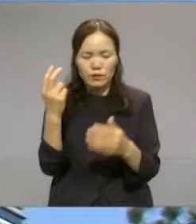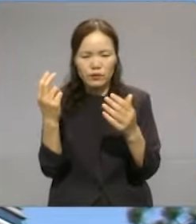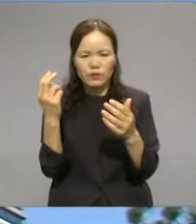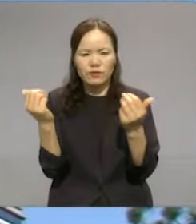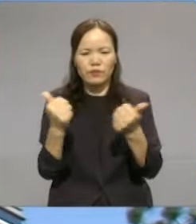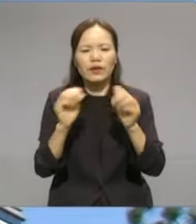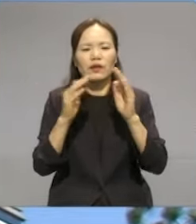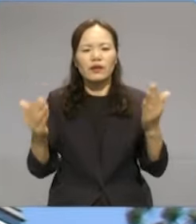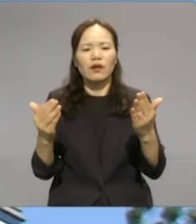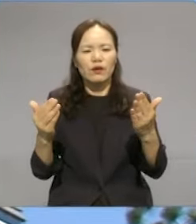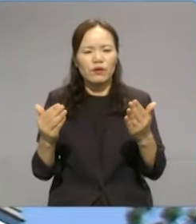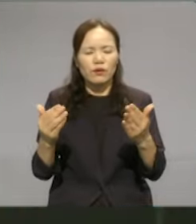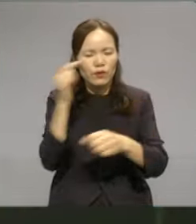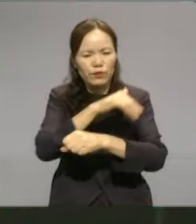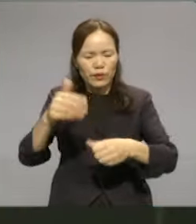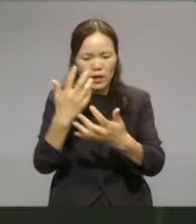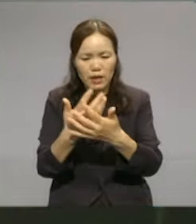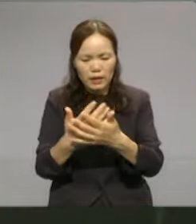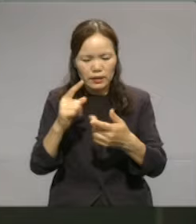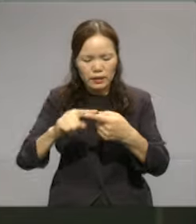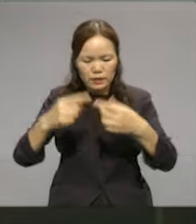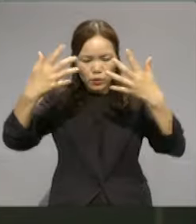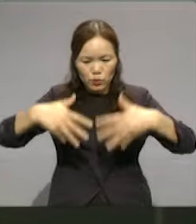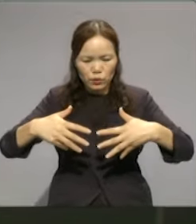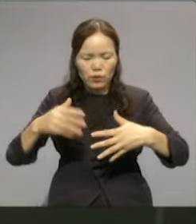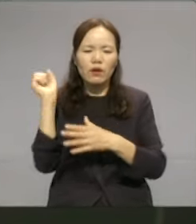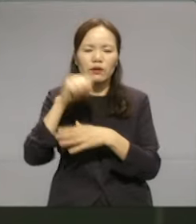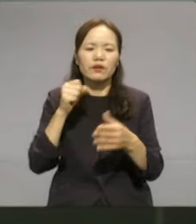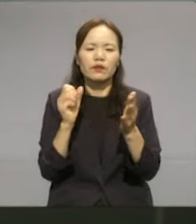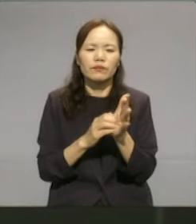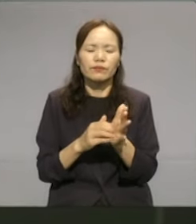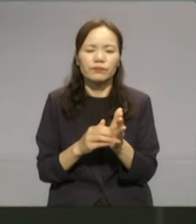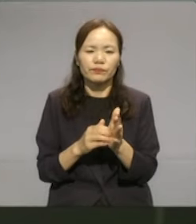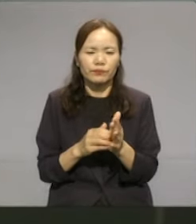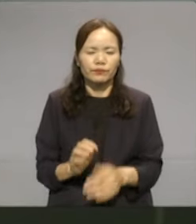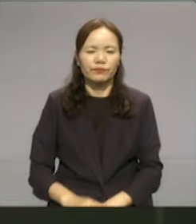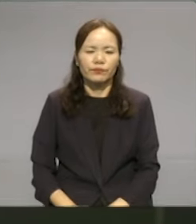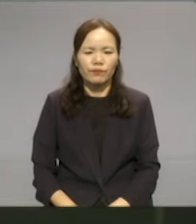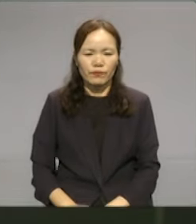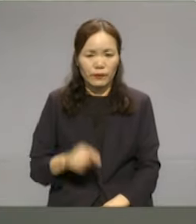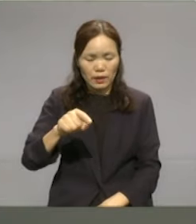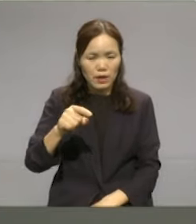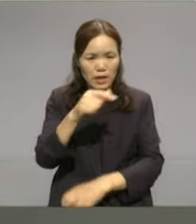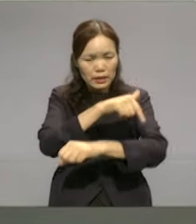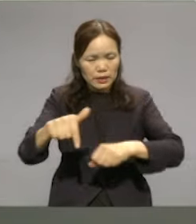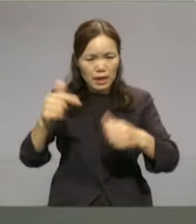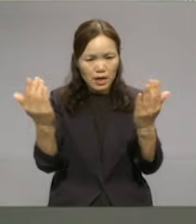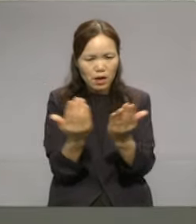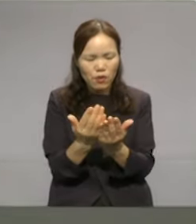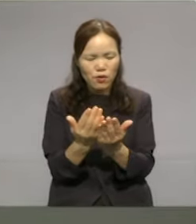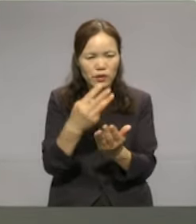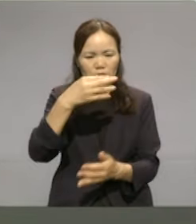롯데쇼핑이 제출한 롯데몰 송도 계획안을 조건부 의결했다고 밝혔습니다. 위원회는 쇼핑몰 디자인과 어울리는